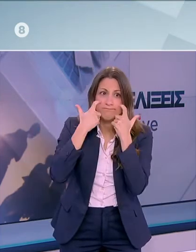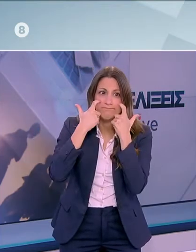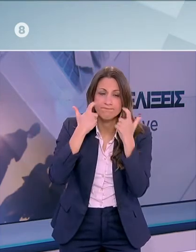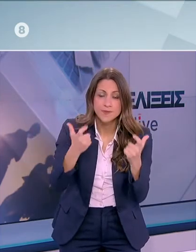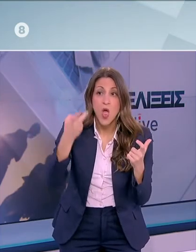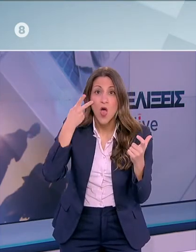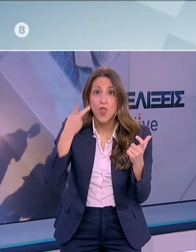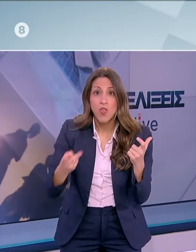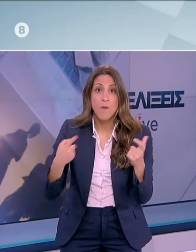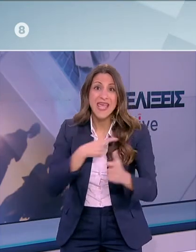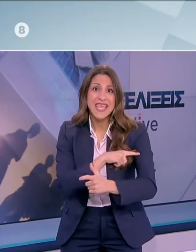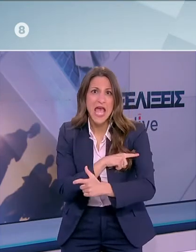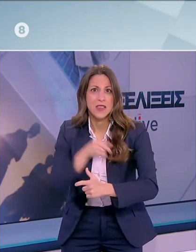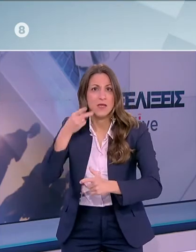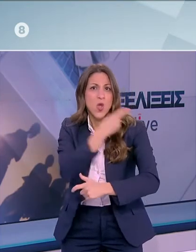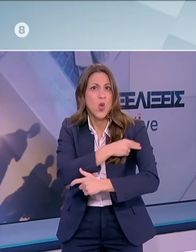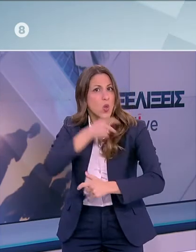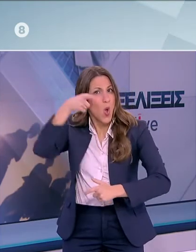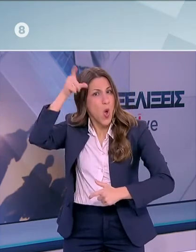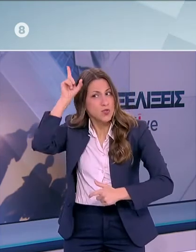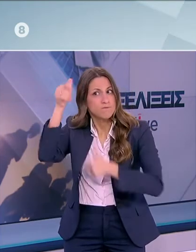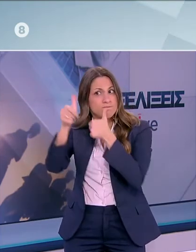του ιού για τουλάχιστον τα επόμενα 2 χρόνια.